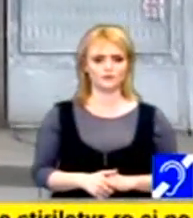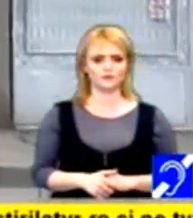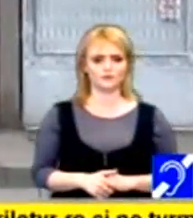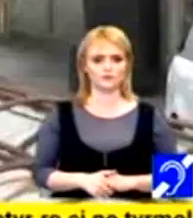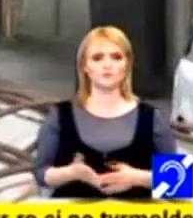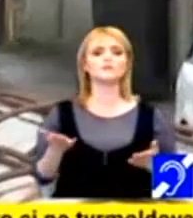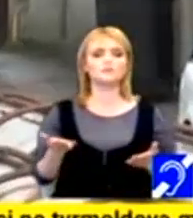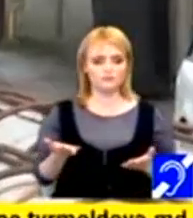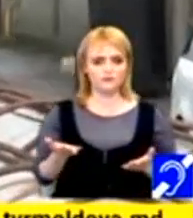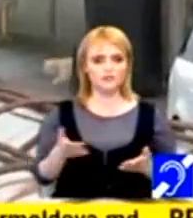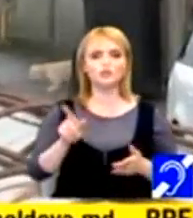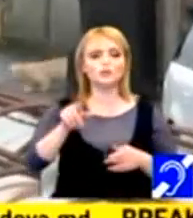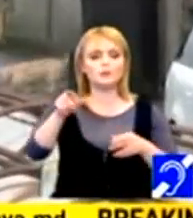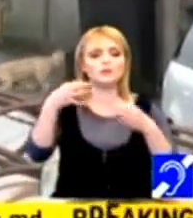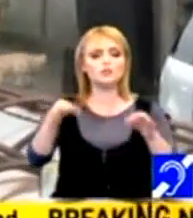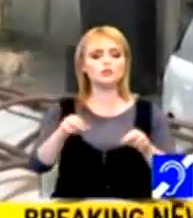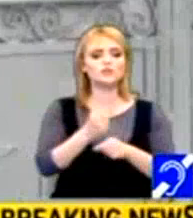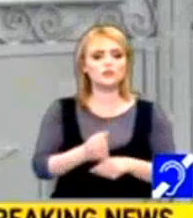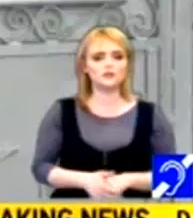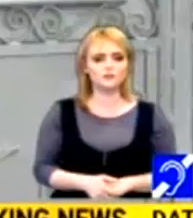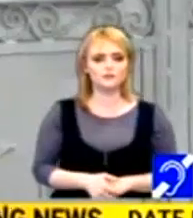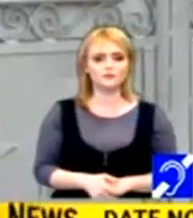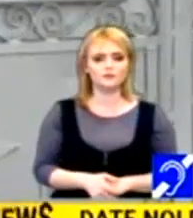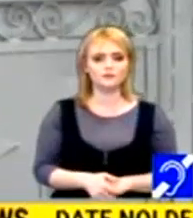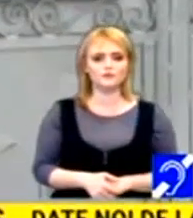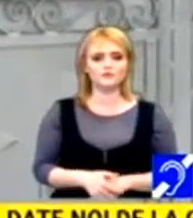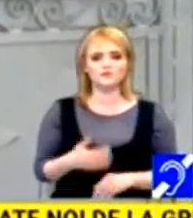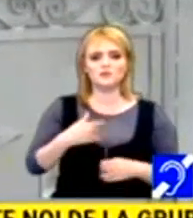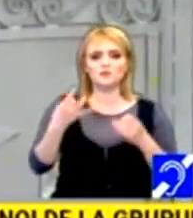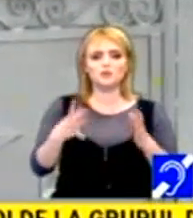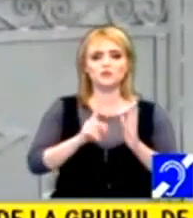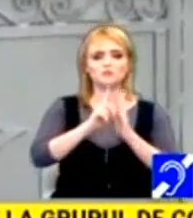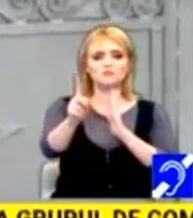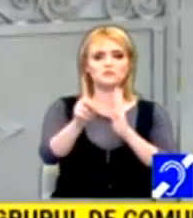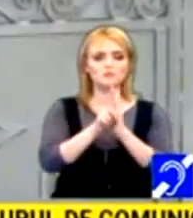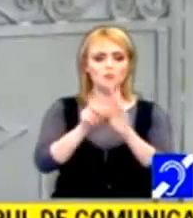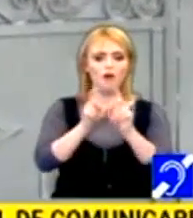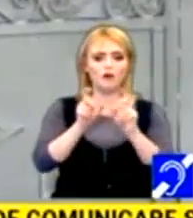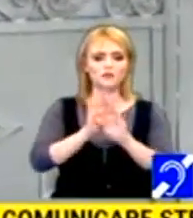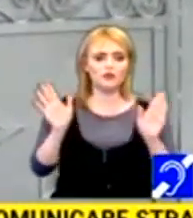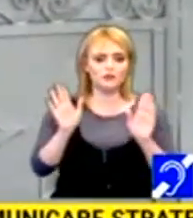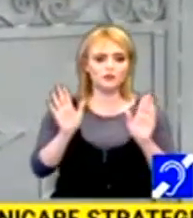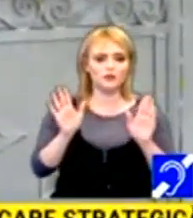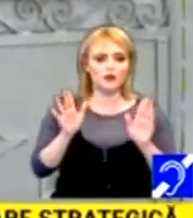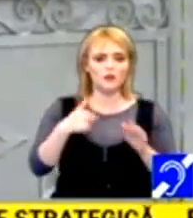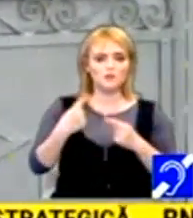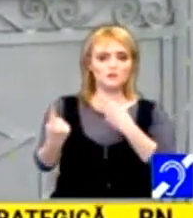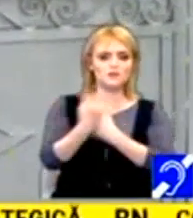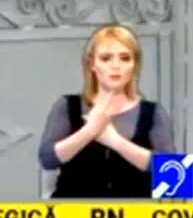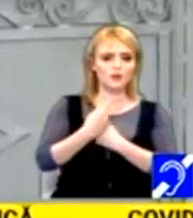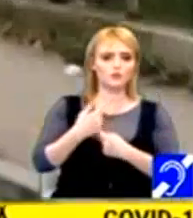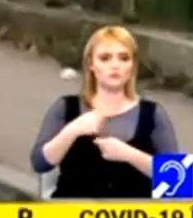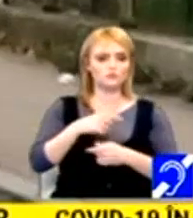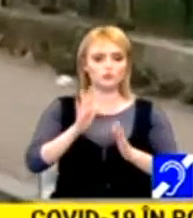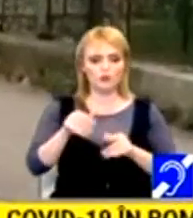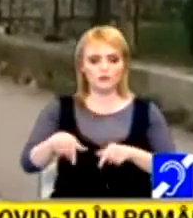bună pentru mine. Ce aveți voie să faceți? Voi n-am nimic, adică să mă duc la magazinul cartier și să stau în